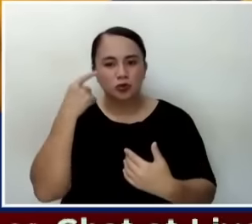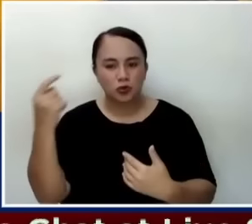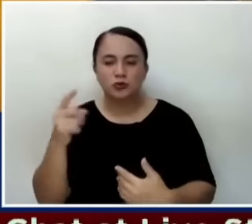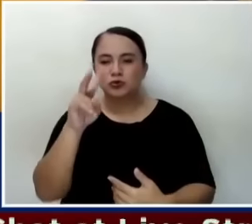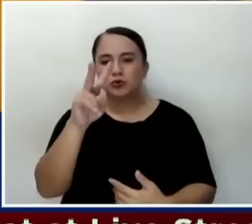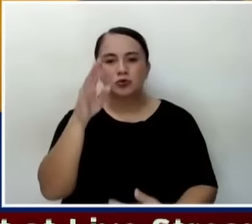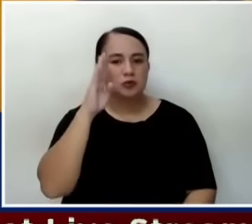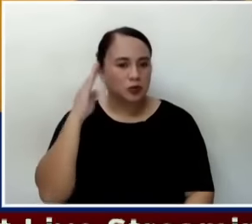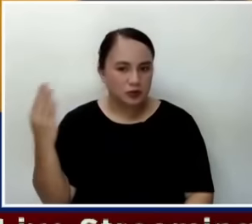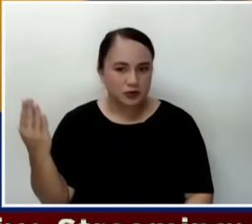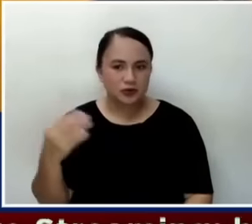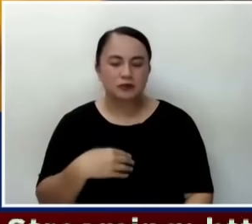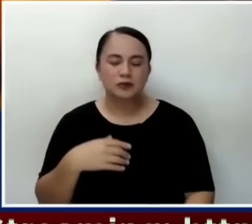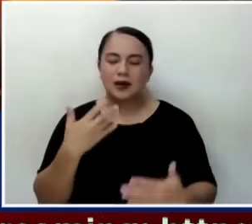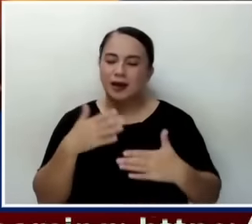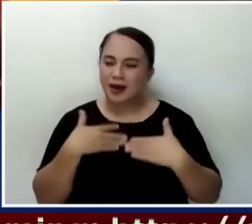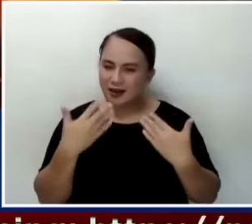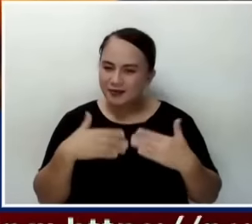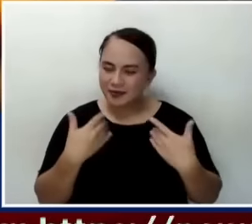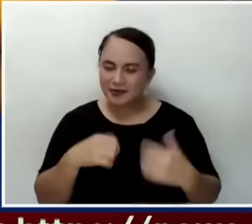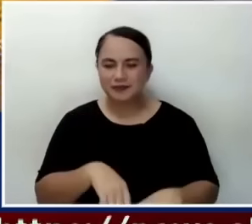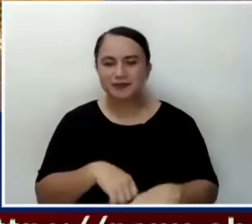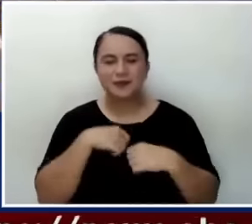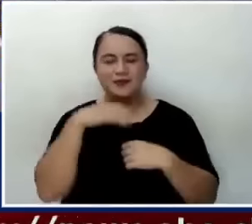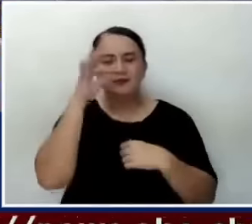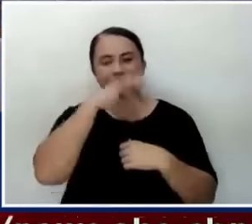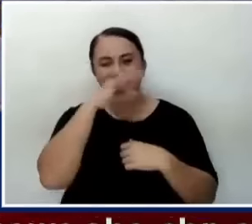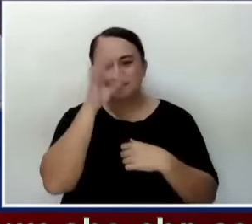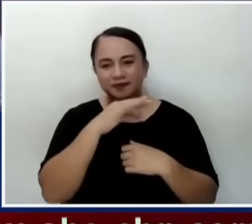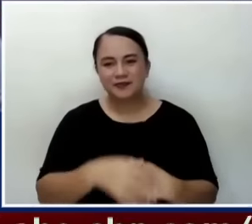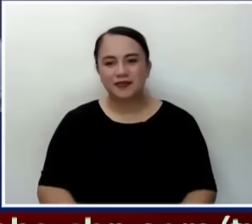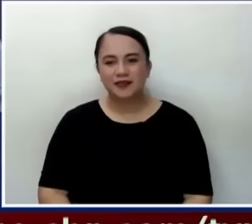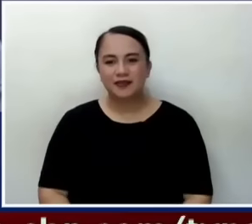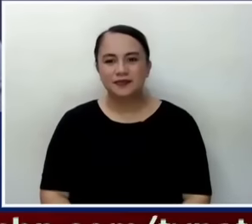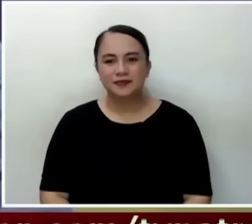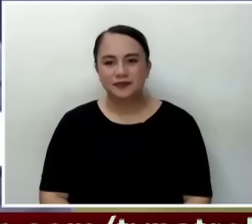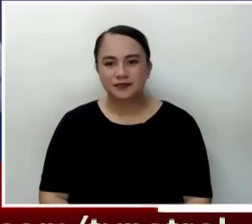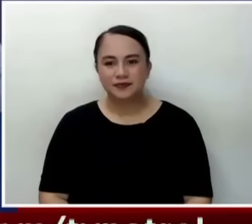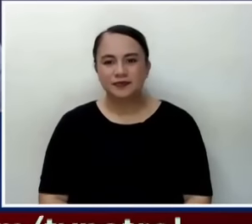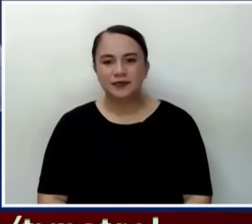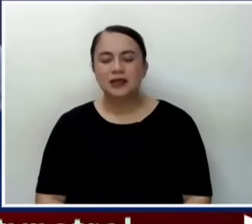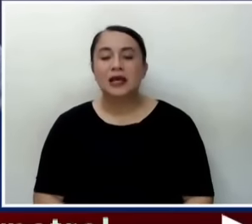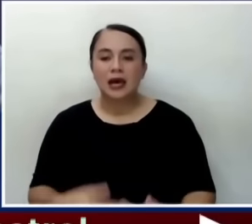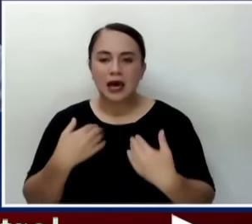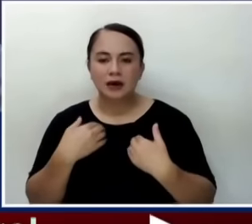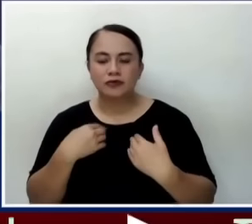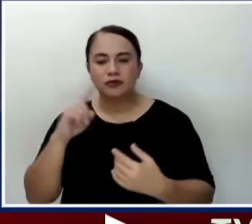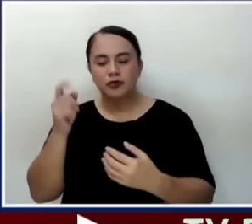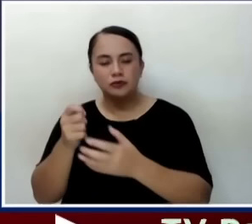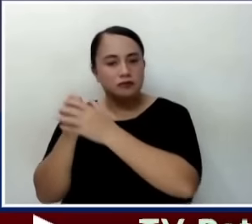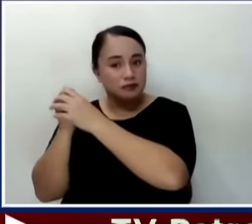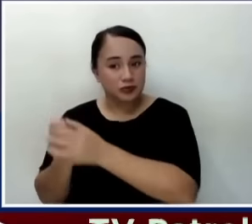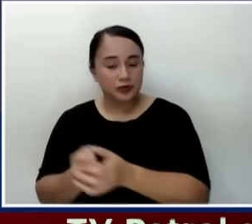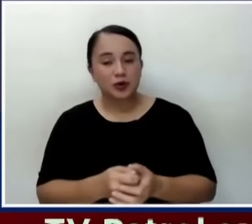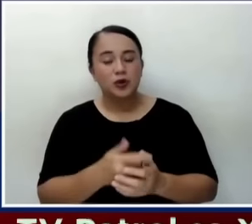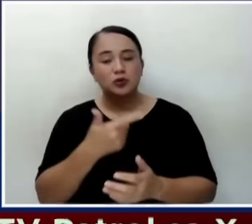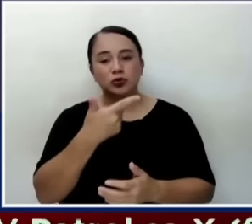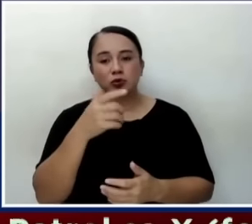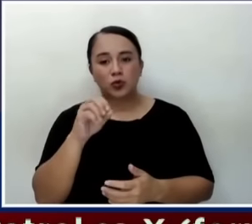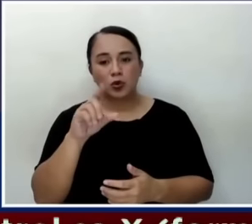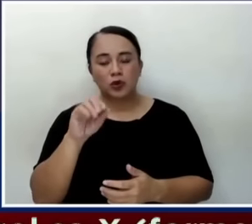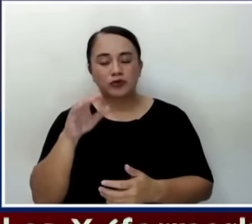2 gold and 2 bronze. Super happy, nakaka-proud maging Pilipino, sobra. Sumabak din sa first round ng women's golf ng Paris Olympics ang